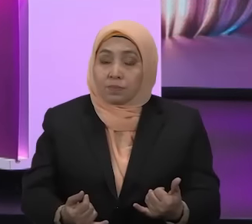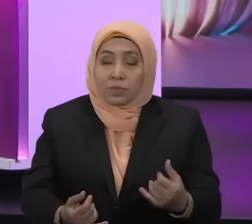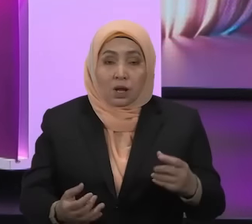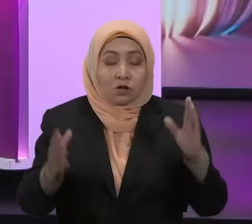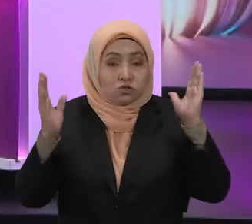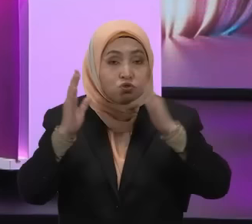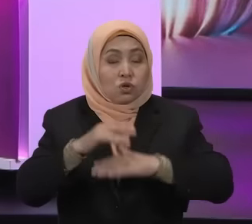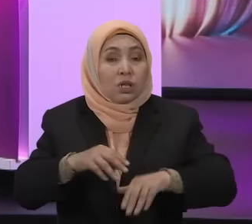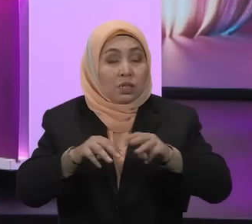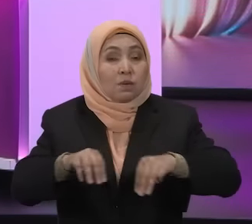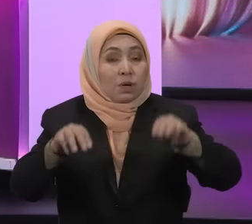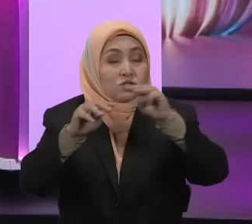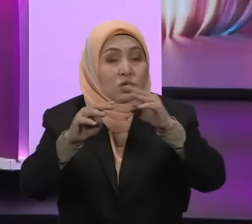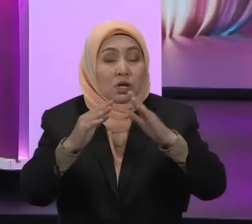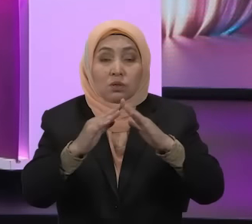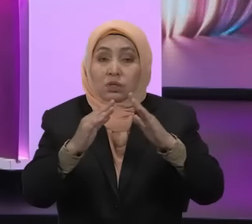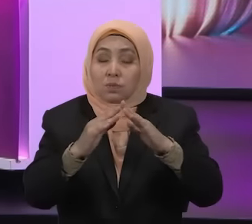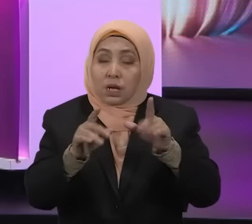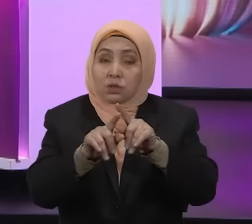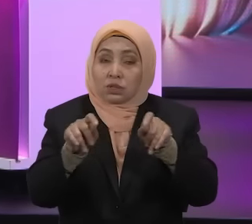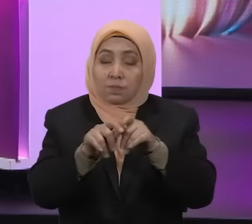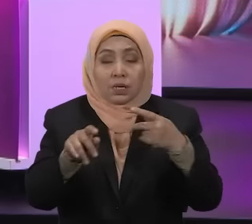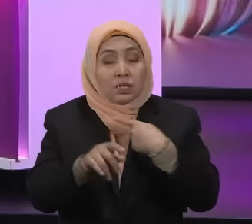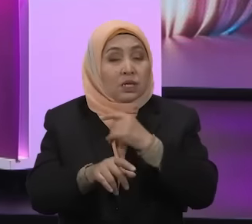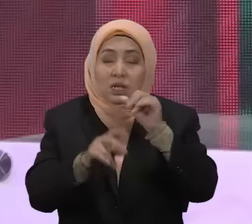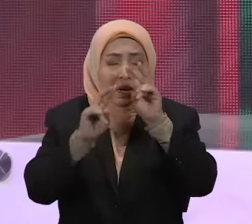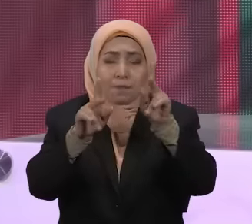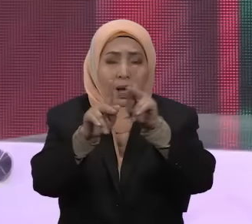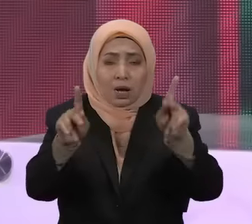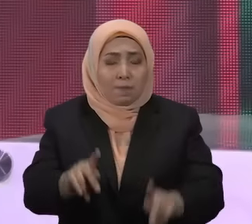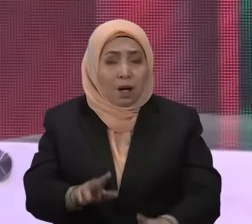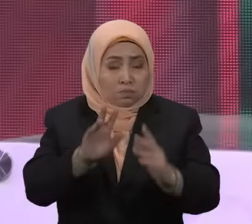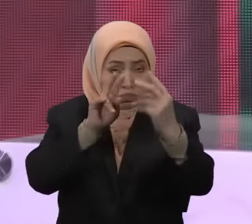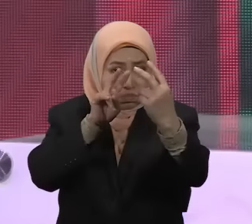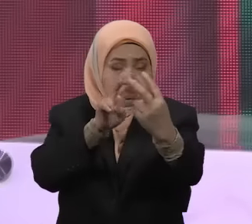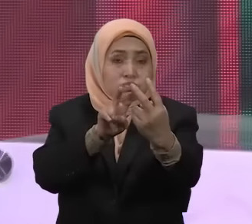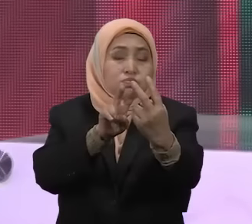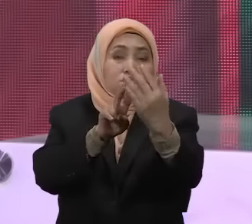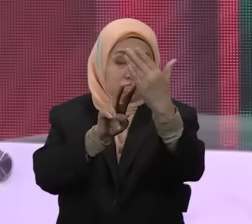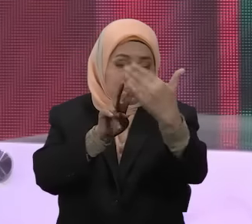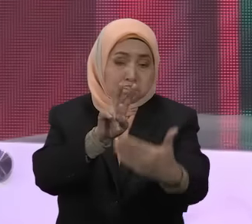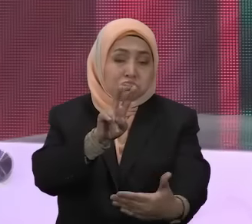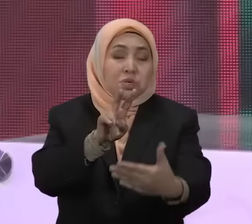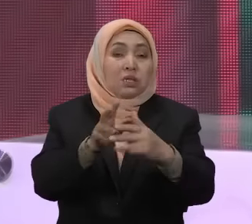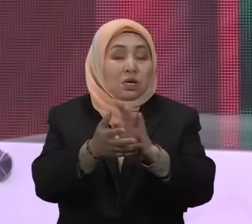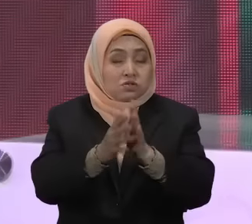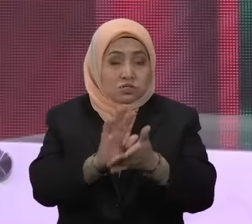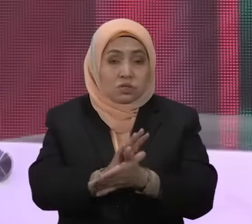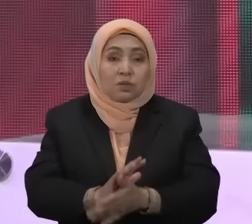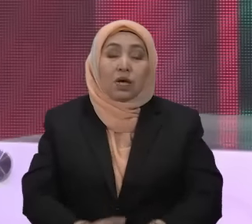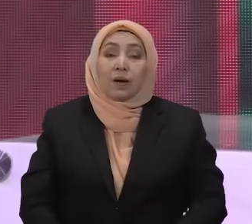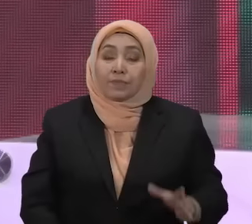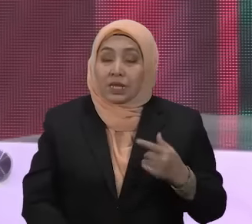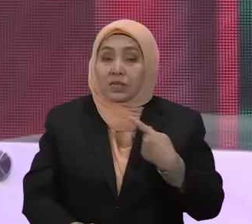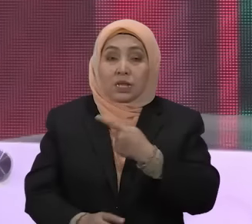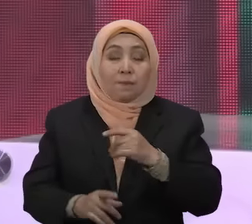solat di masjid ataupun di rumah ataupun berada di tempat kita tidak nampak Kaabah di depan mata. Mhm. Mudah-mudahan safas eh. Amin amin ya rabbal alamin. Dan